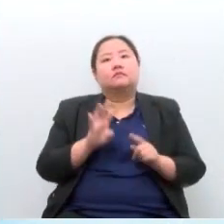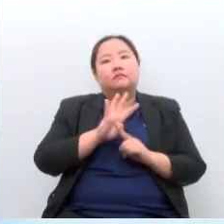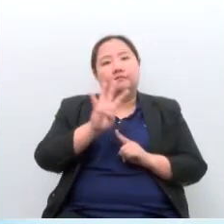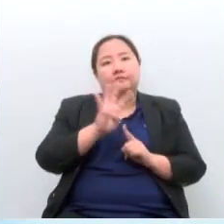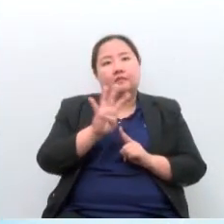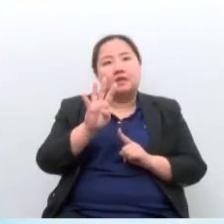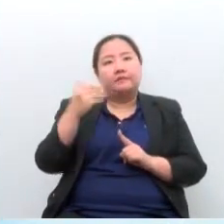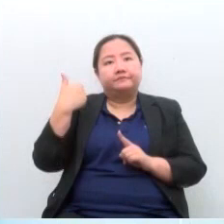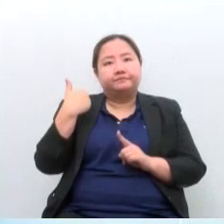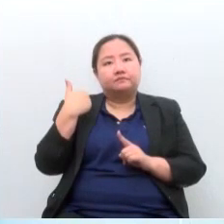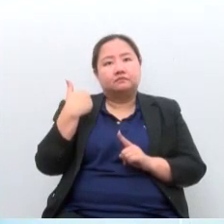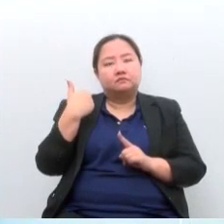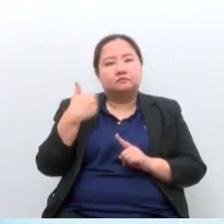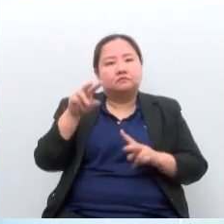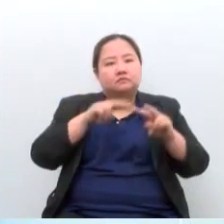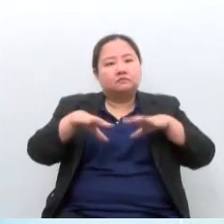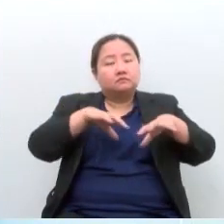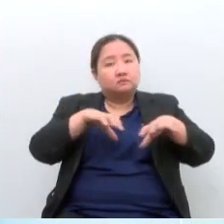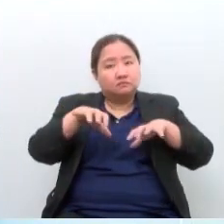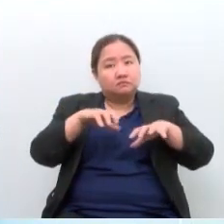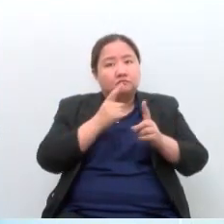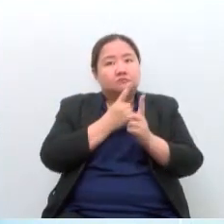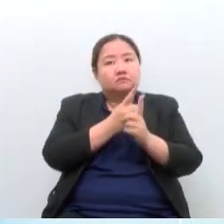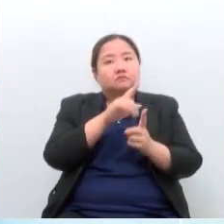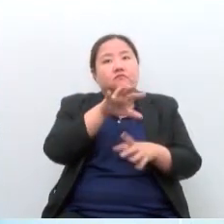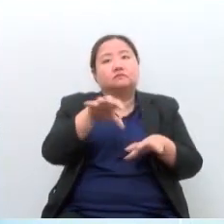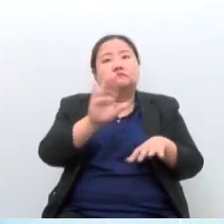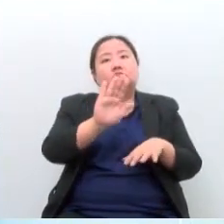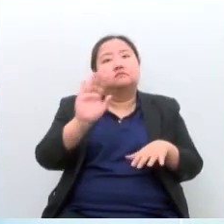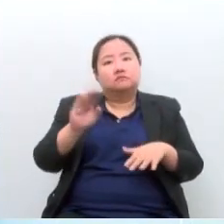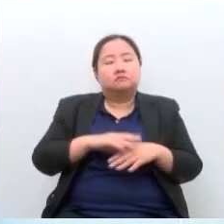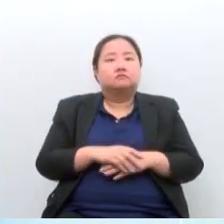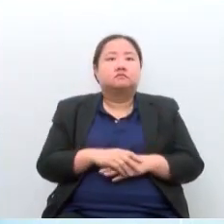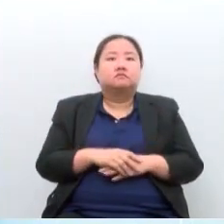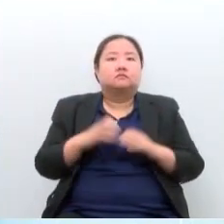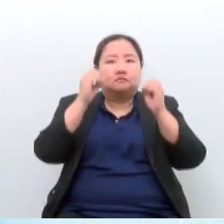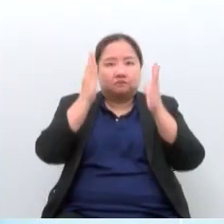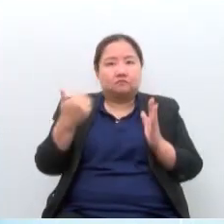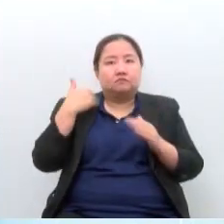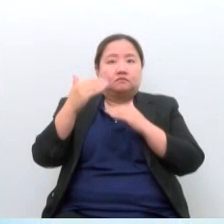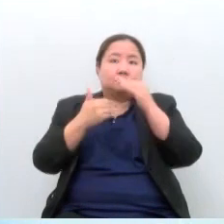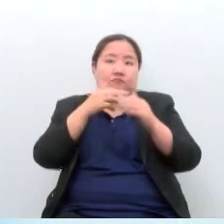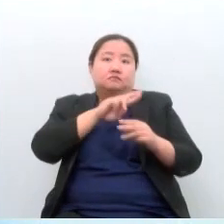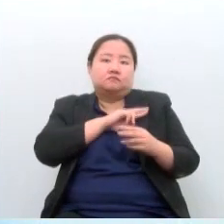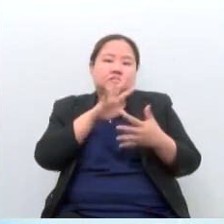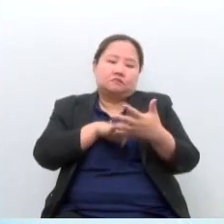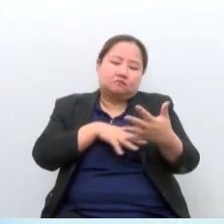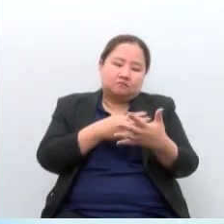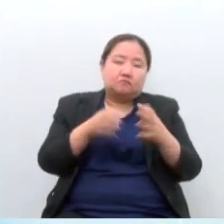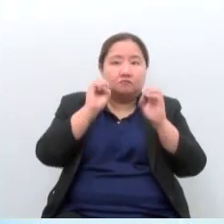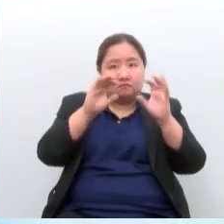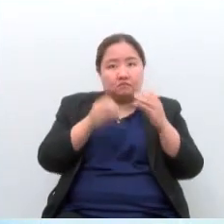วัมีนวัตกรรมการบริหารตามบริบทของเขตพื้นที่นะครับแล้วครูมีเวลาพัฒนาตนเองแลวางแผนการสอนเพิ่มมาก